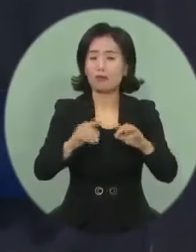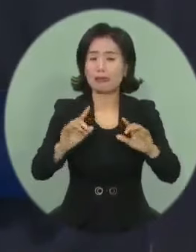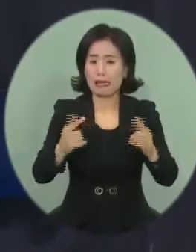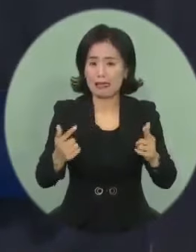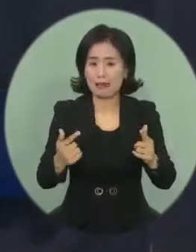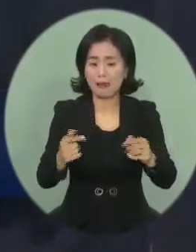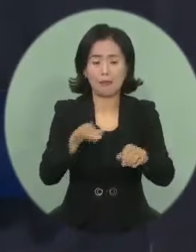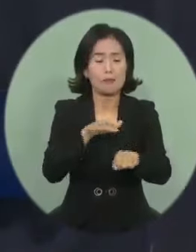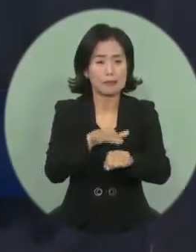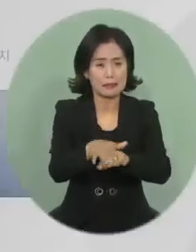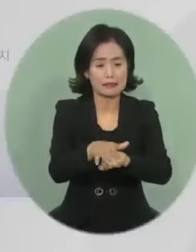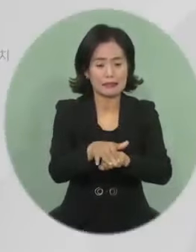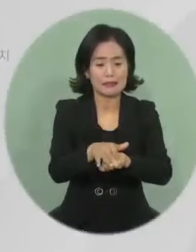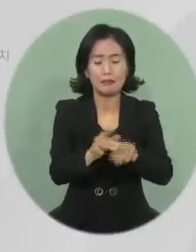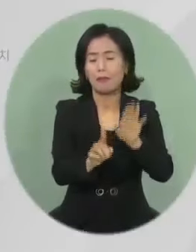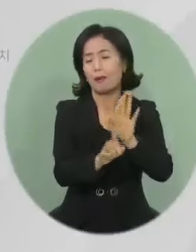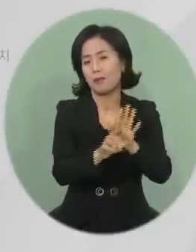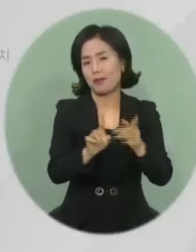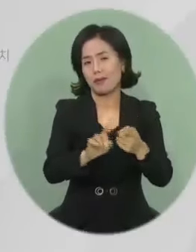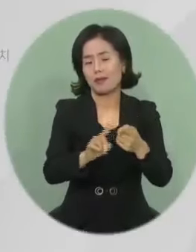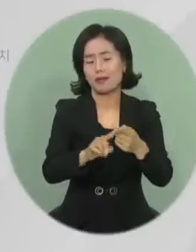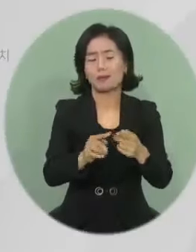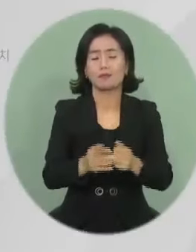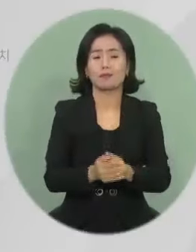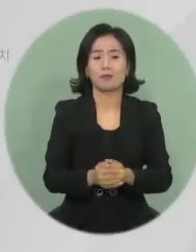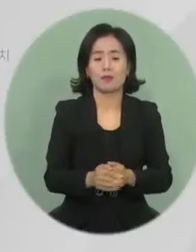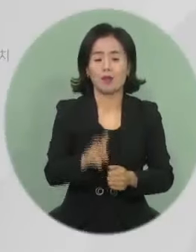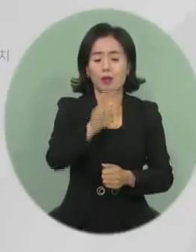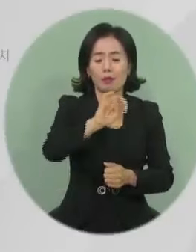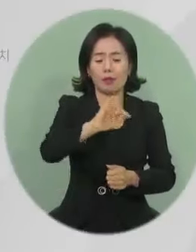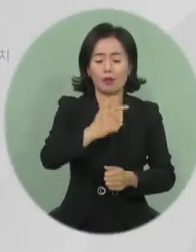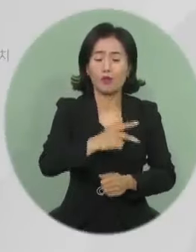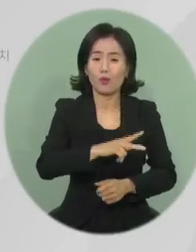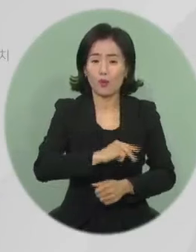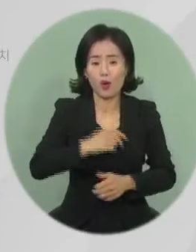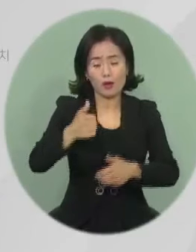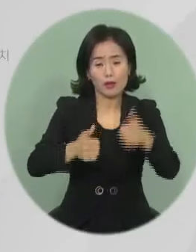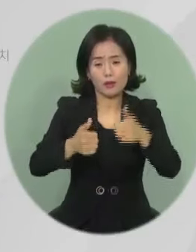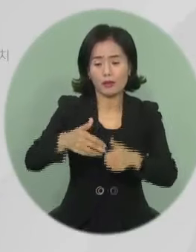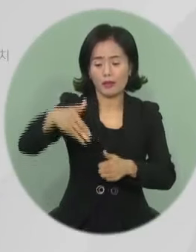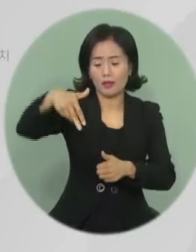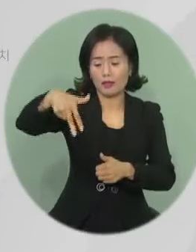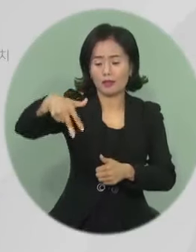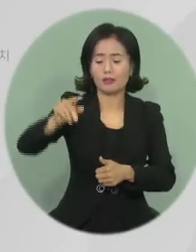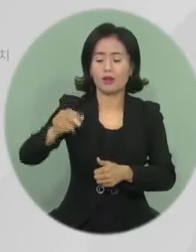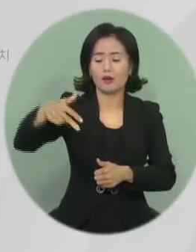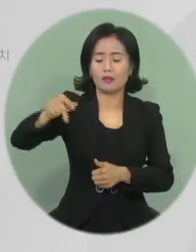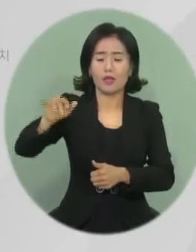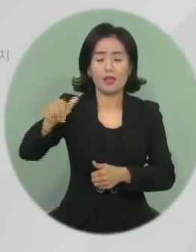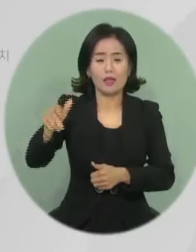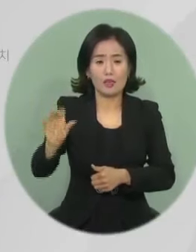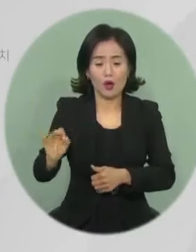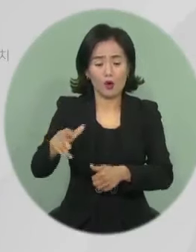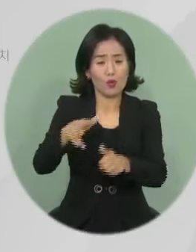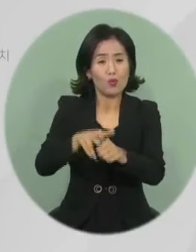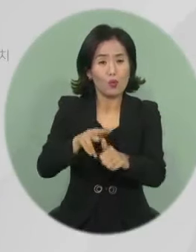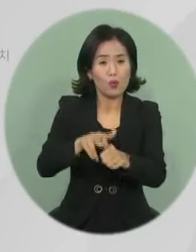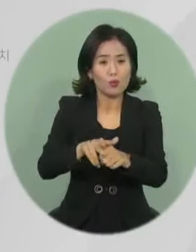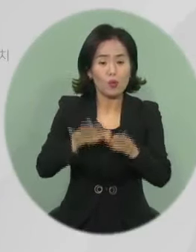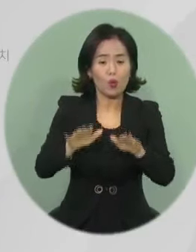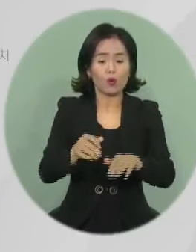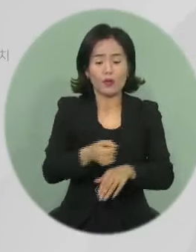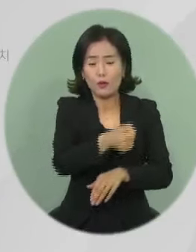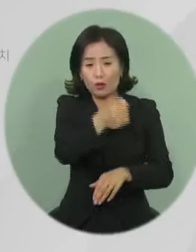못한 심사 발표를. 실제 민영배 의원과 경선을 하게 될 정재혁 예비 후보는 올해 초부터 세 차례 진행된